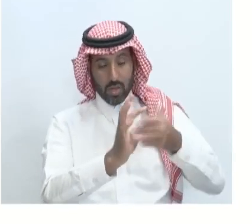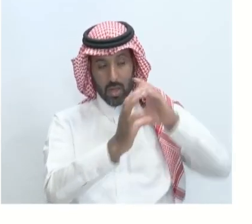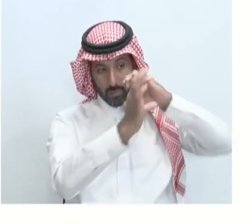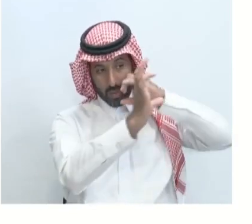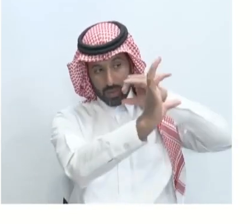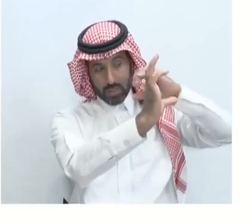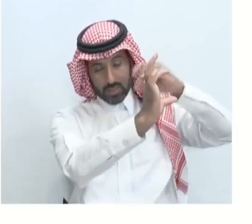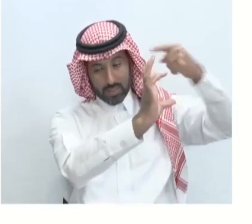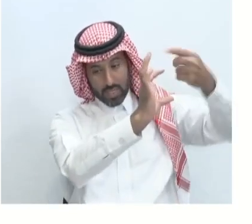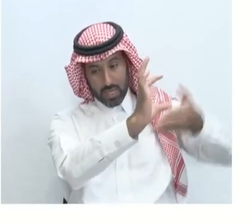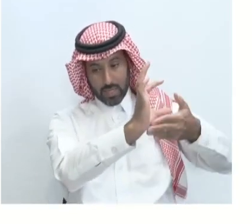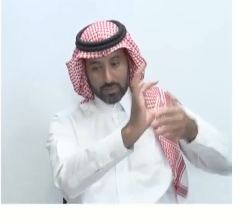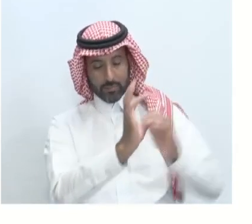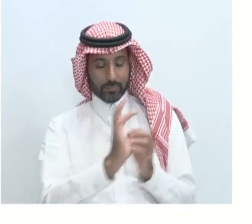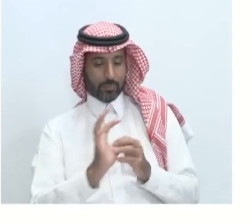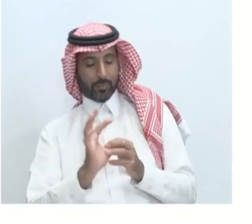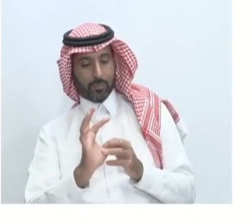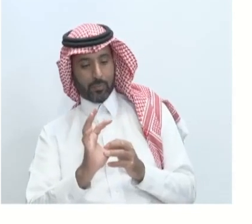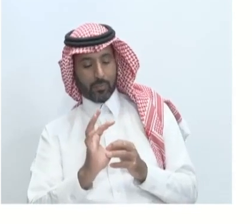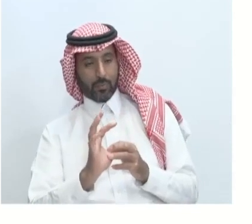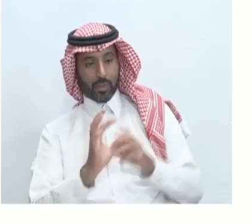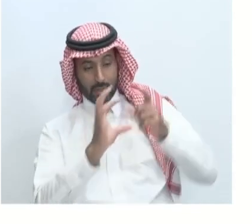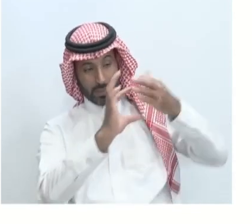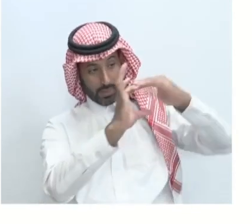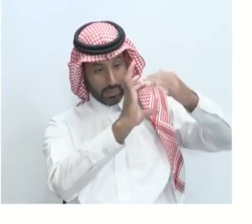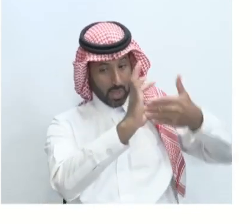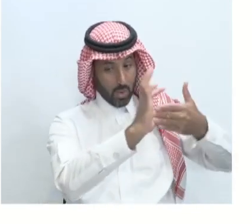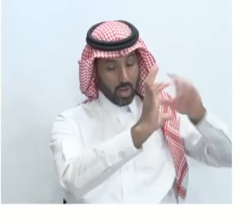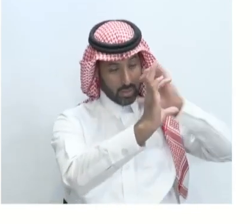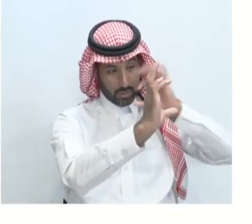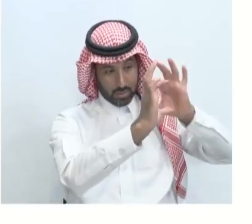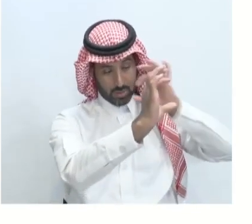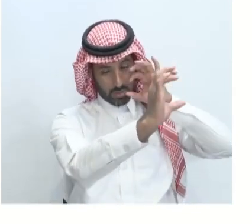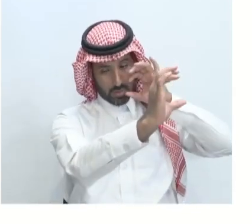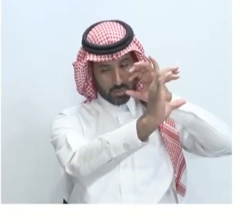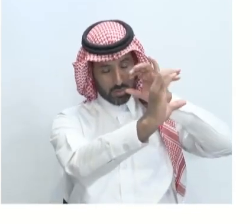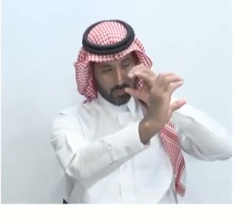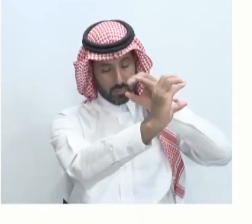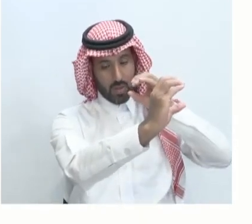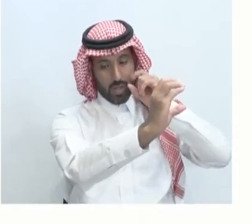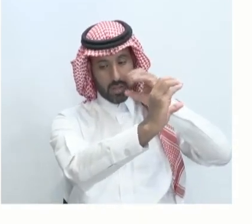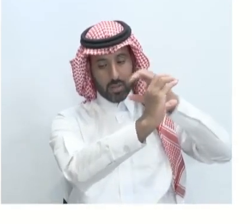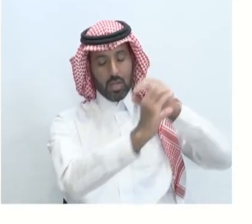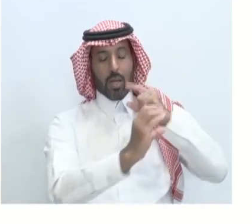الشائعه الاستعمال في صورته البسيطه التي من اشهرها